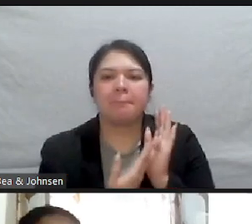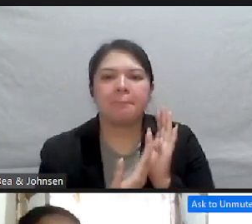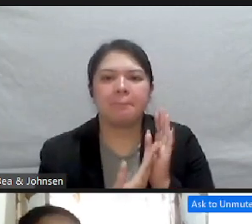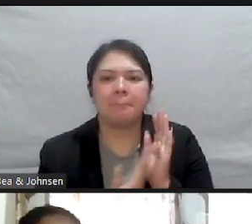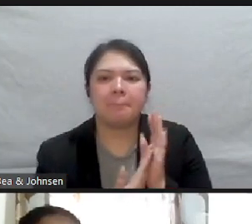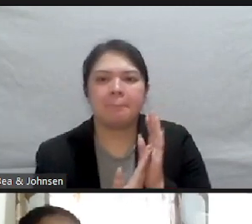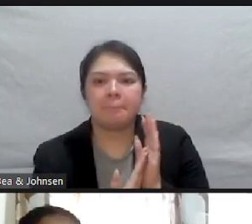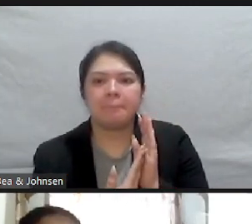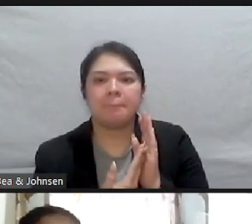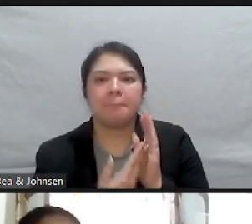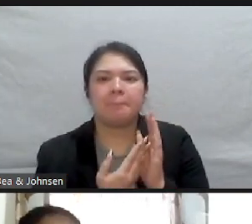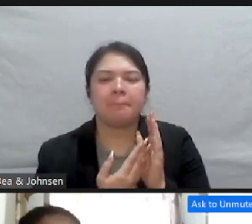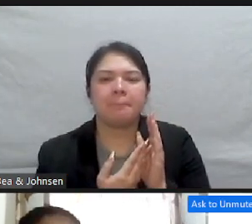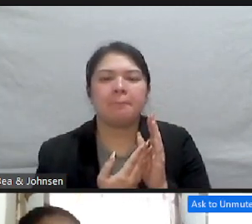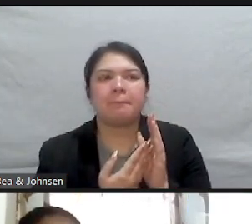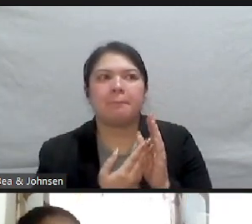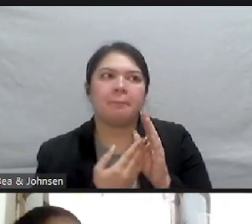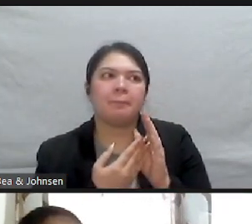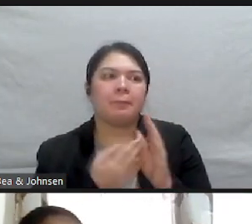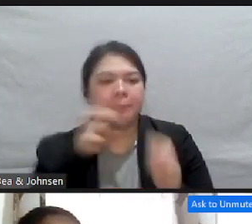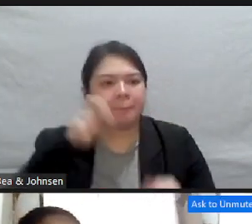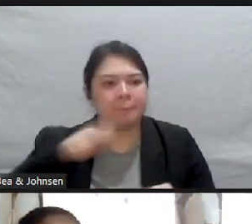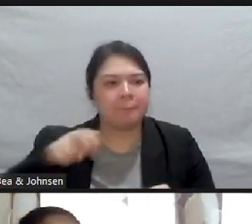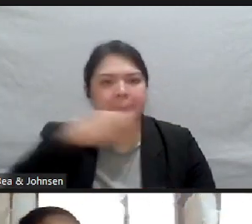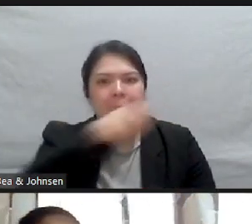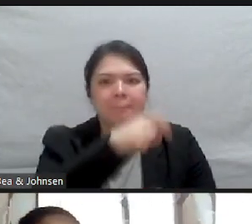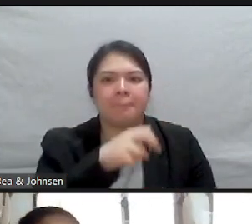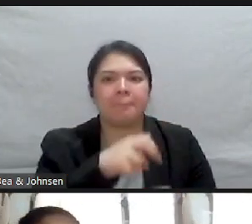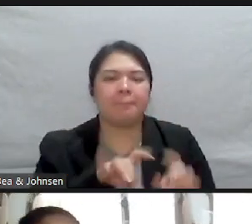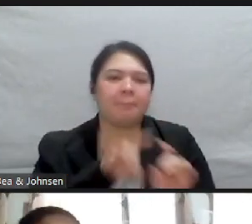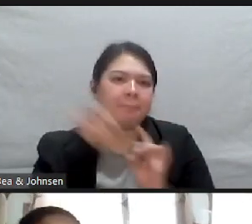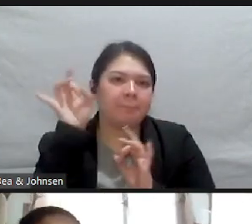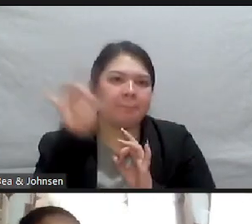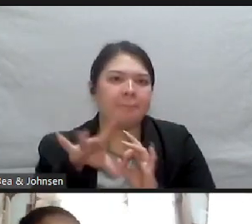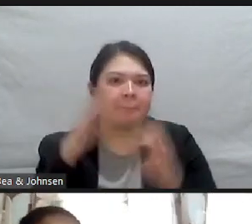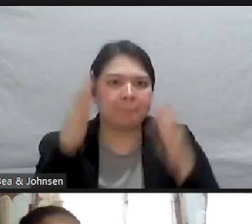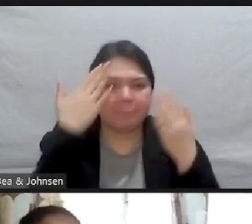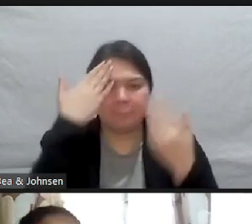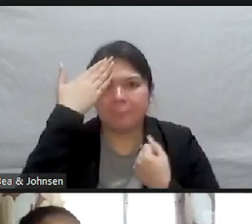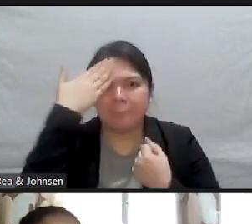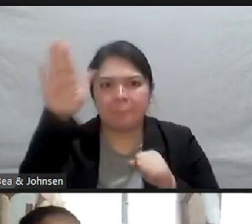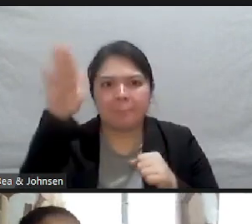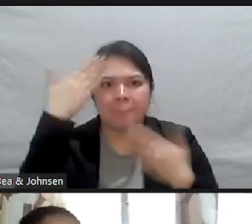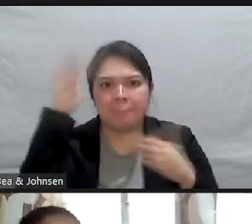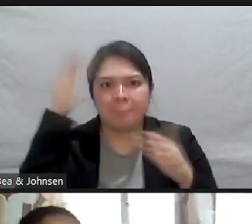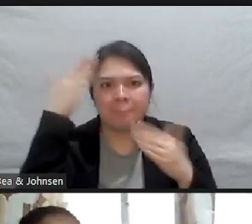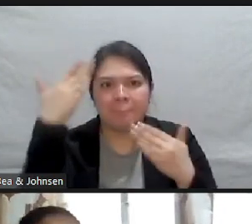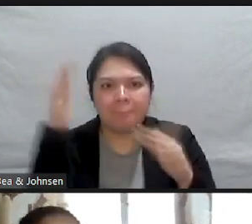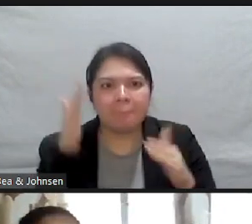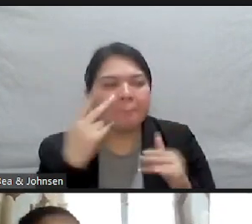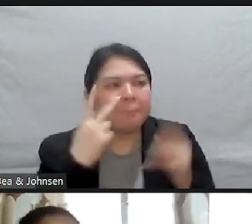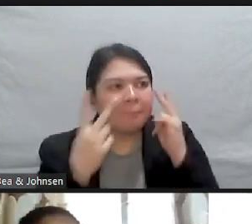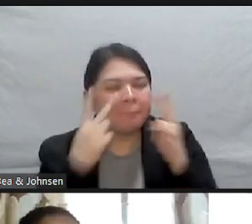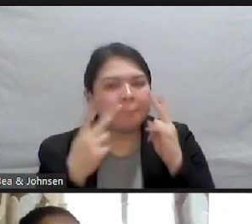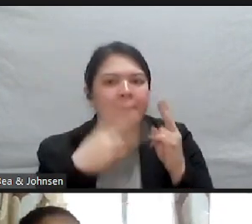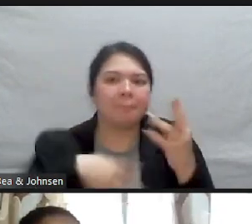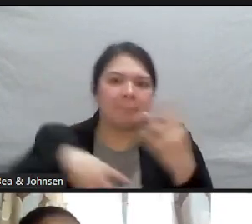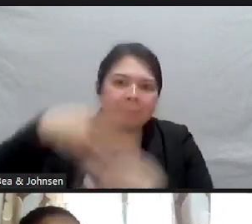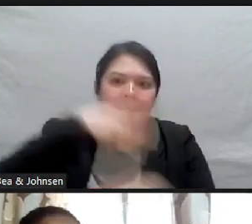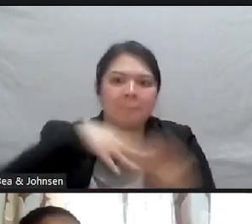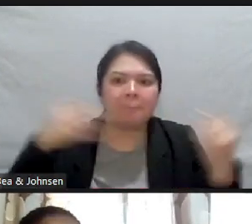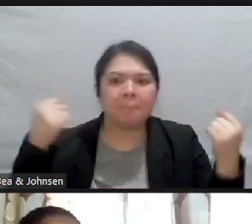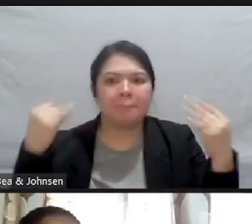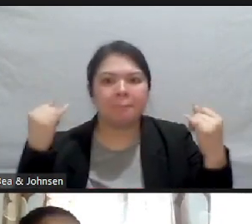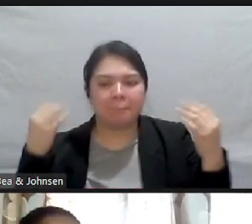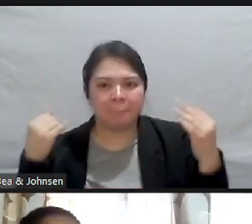sila lumalayo, ano? Dito sa lungsod, hindi nila na kasalamuha ang maraming mga kabataan